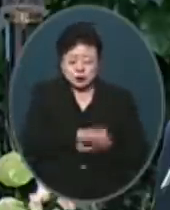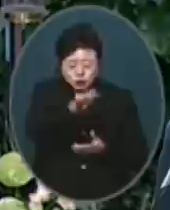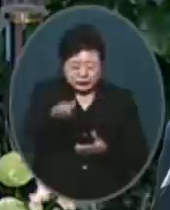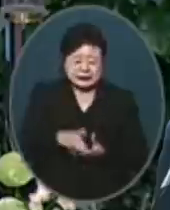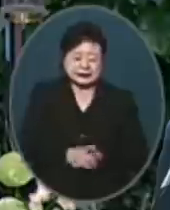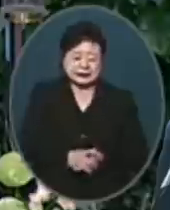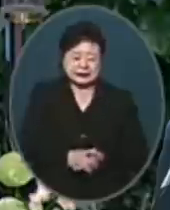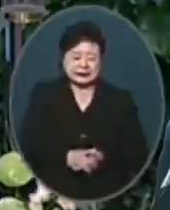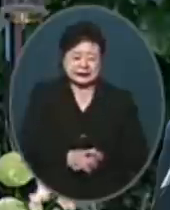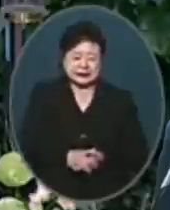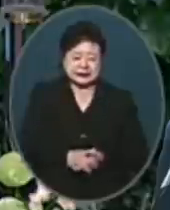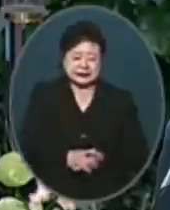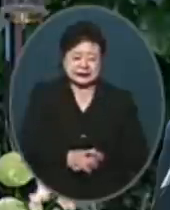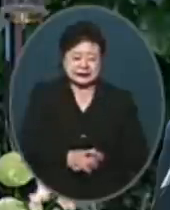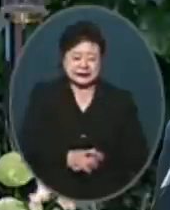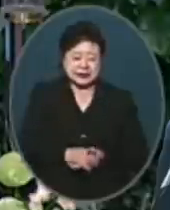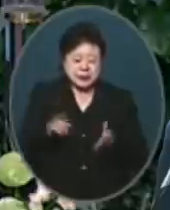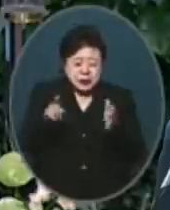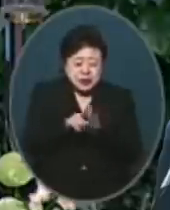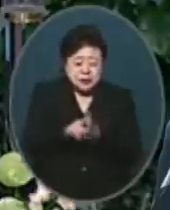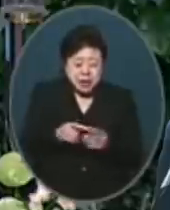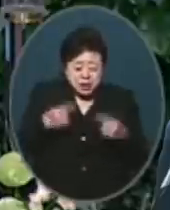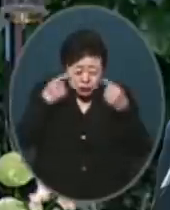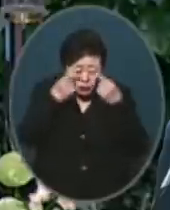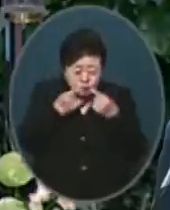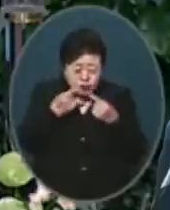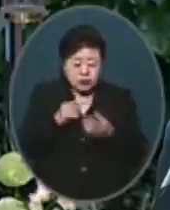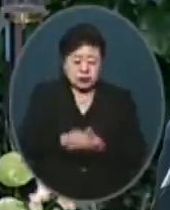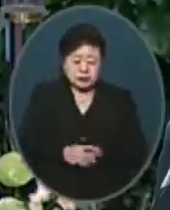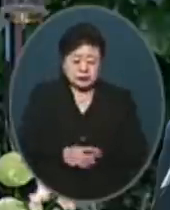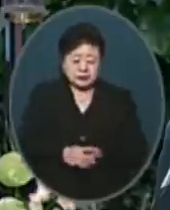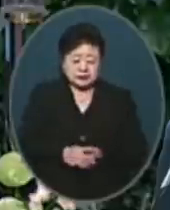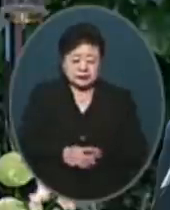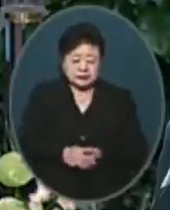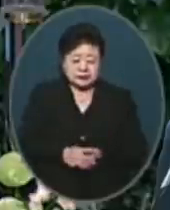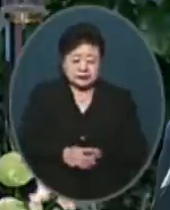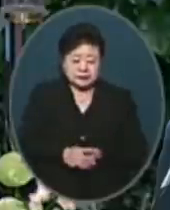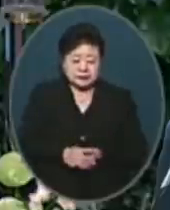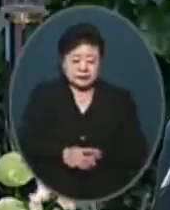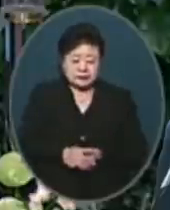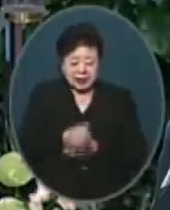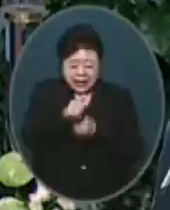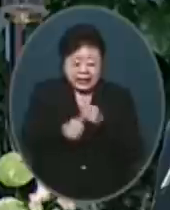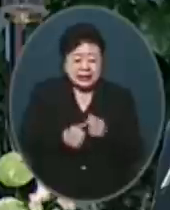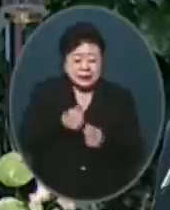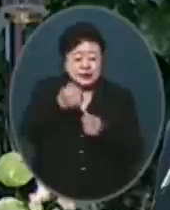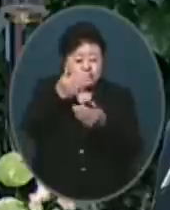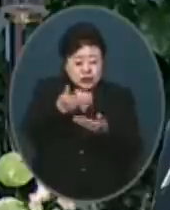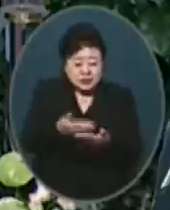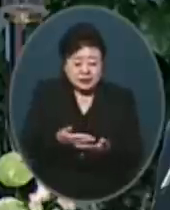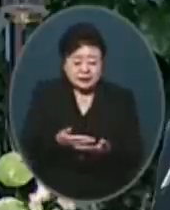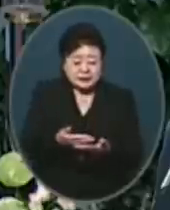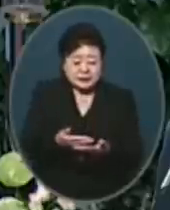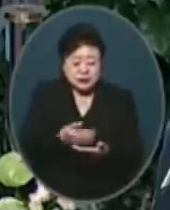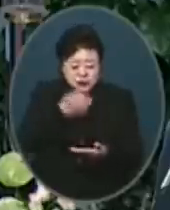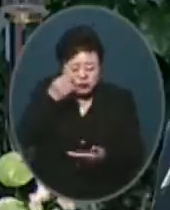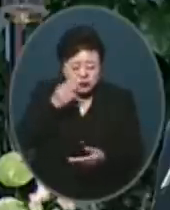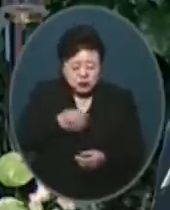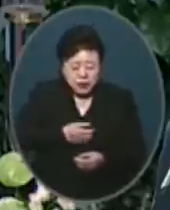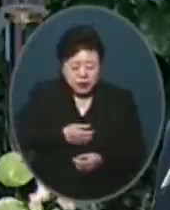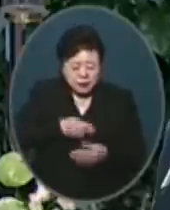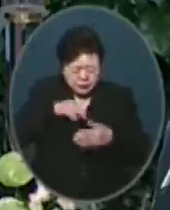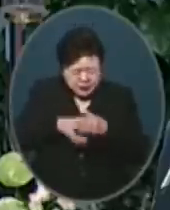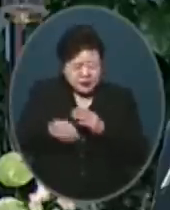우리는 어찌하든지 믿음의 눈을 열고 하나님이 주시는 꿈과